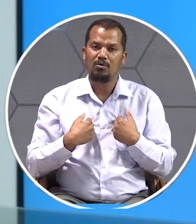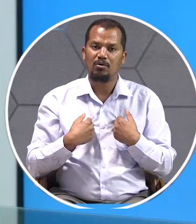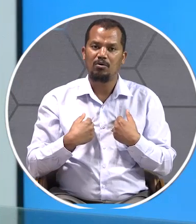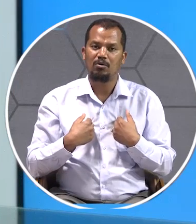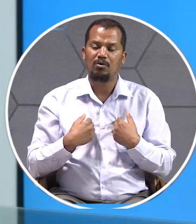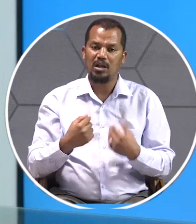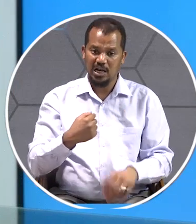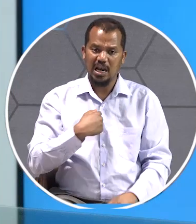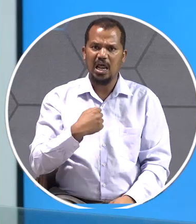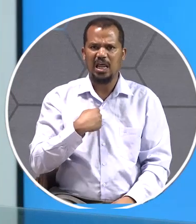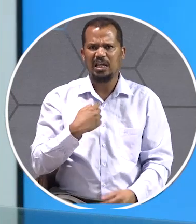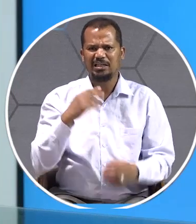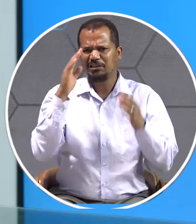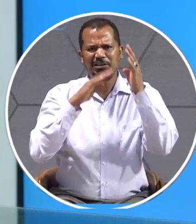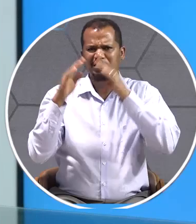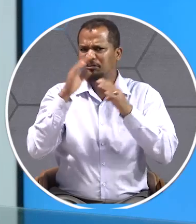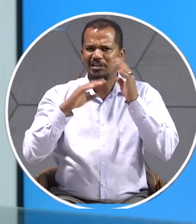ለኔ ኢት ዋዝ ኖት ኤ ቻሌንጅ